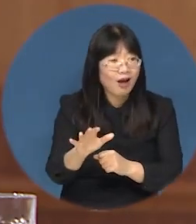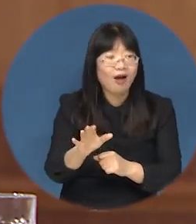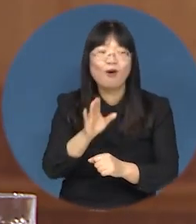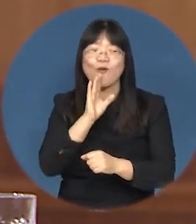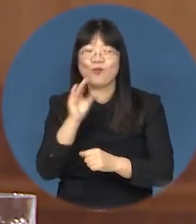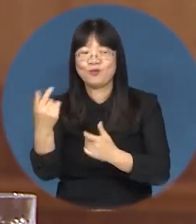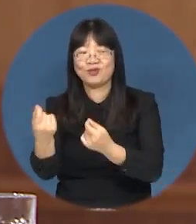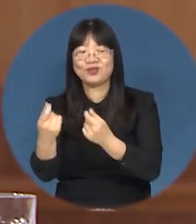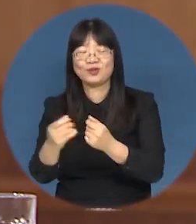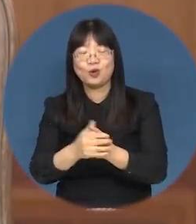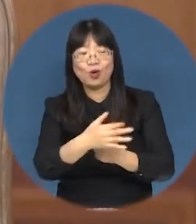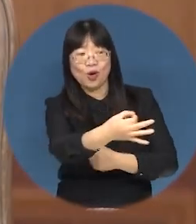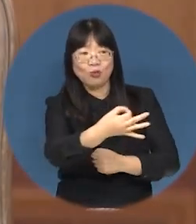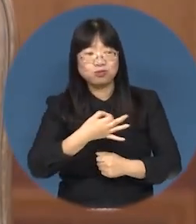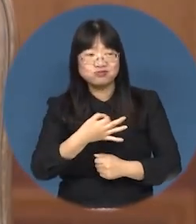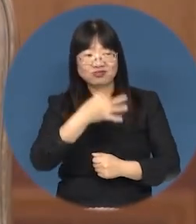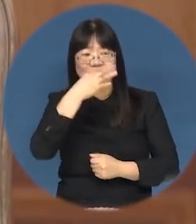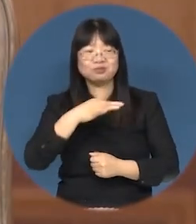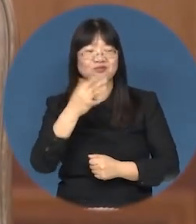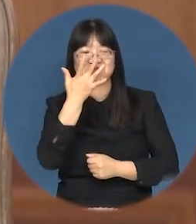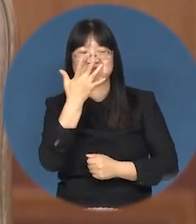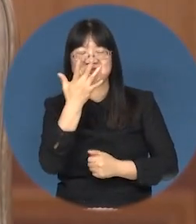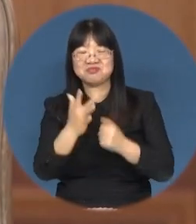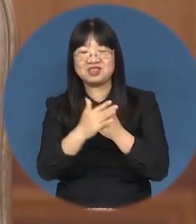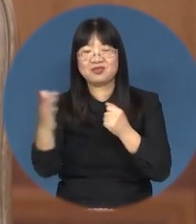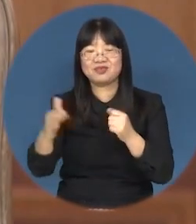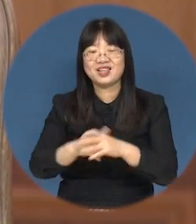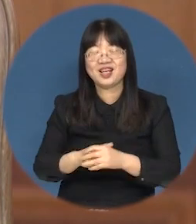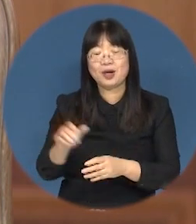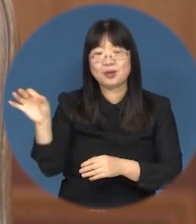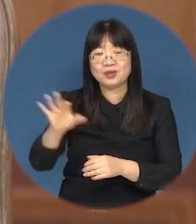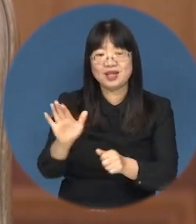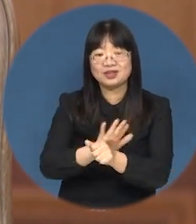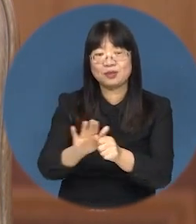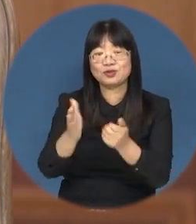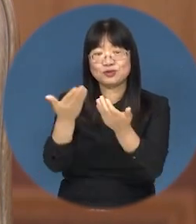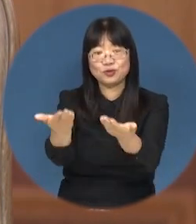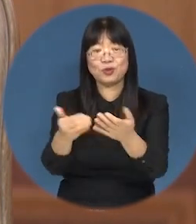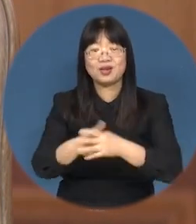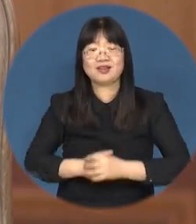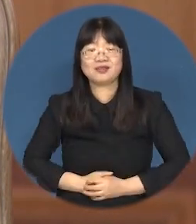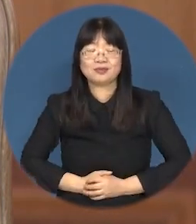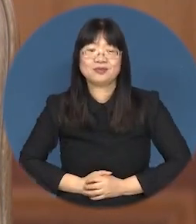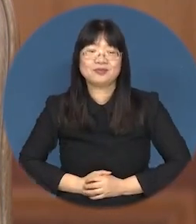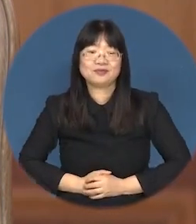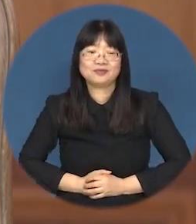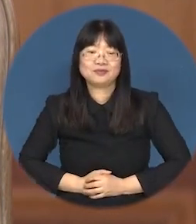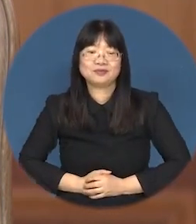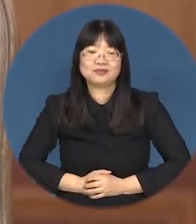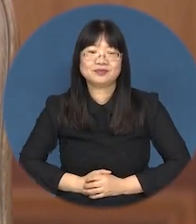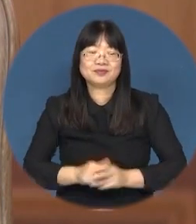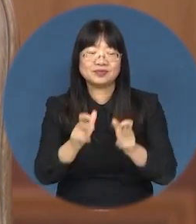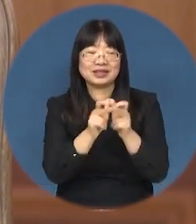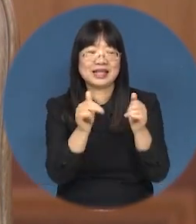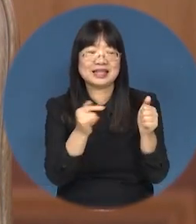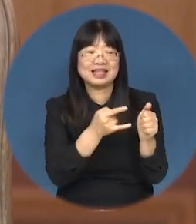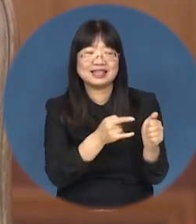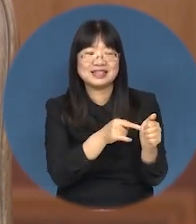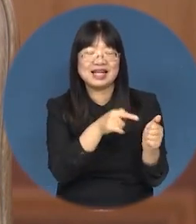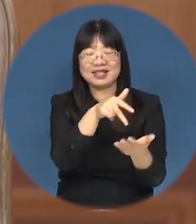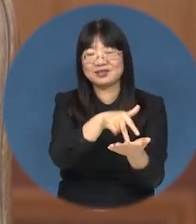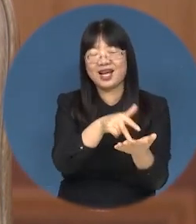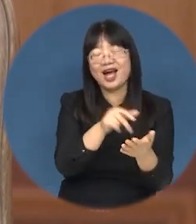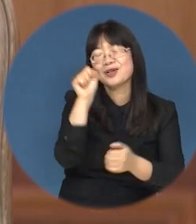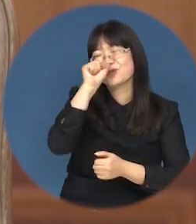무상으로요. 예, 돈을 받으면 사실 의미가 없죠. 예, 무상으로 해주다 보니까 그게 또 의외로 장애인분들이